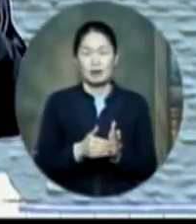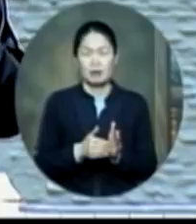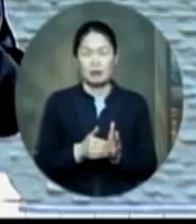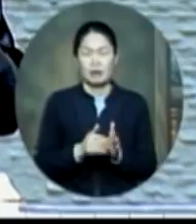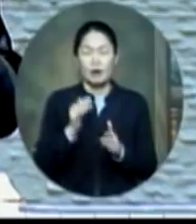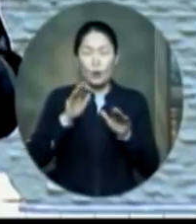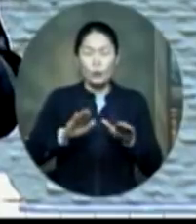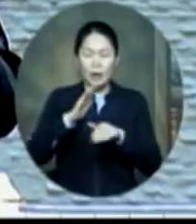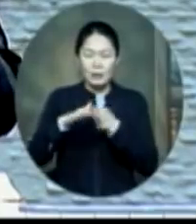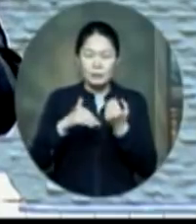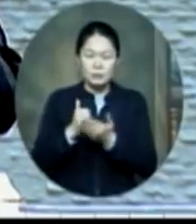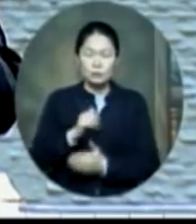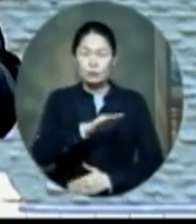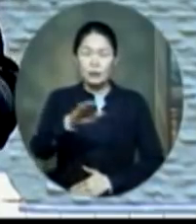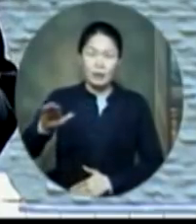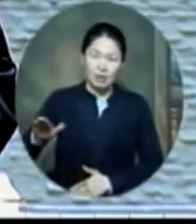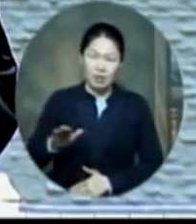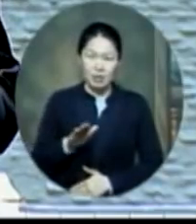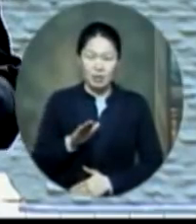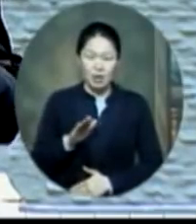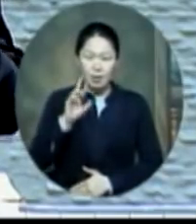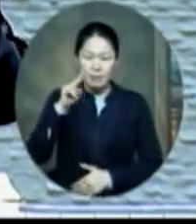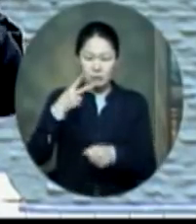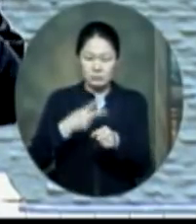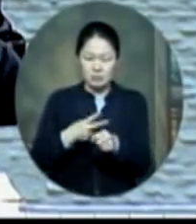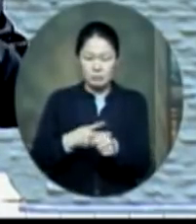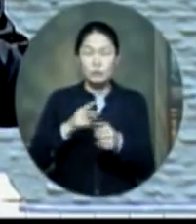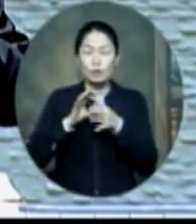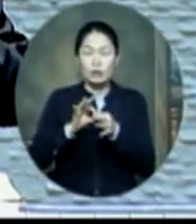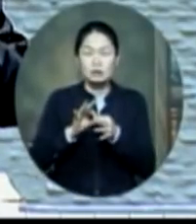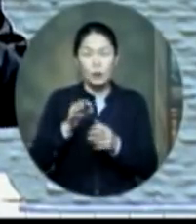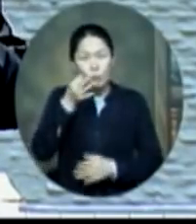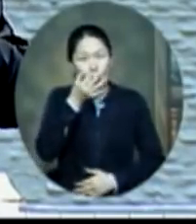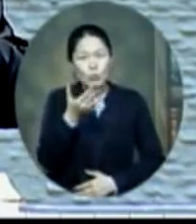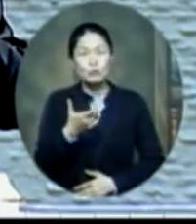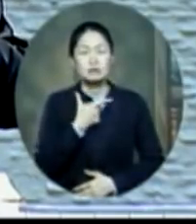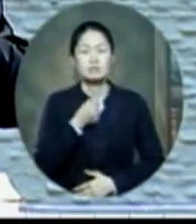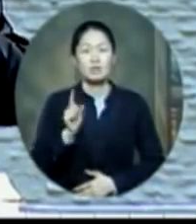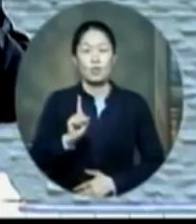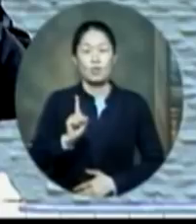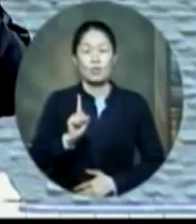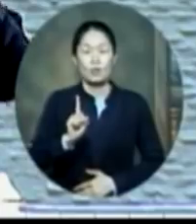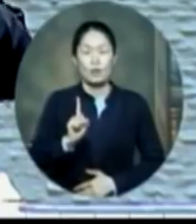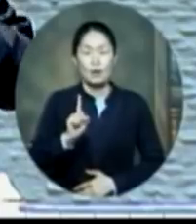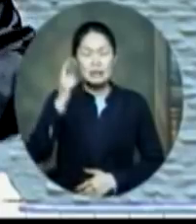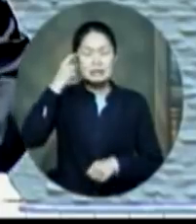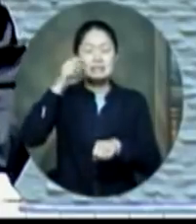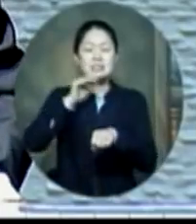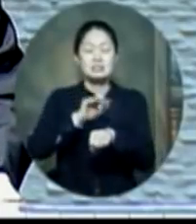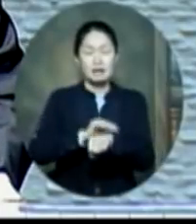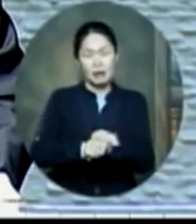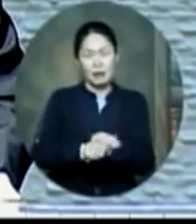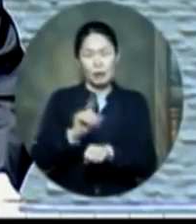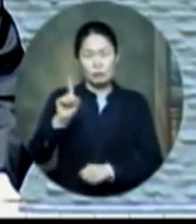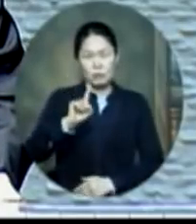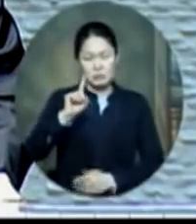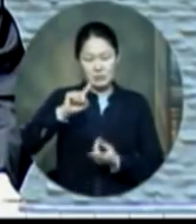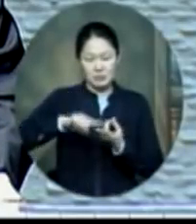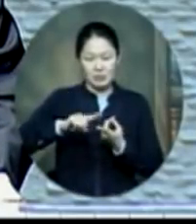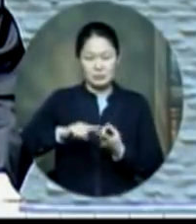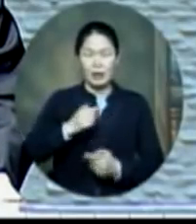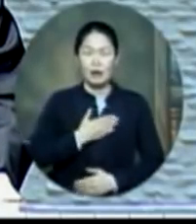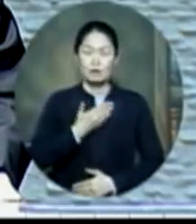오늘 하나님께서 우리에게 이 사도 바울을 통해서 보여주려고 하는 것이 뭐냐면 지혜가 무언가를 보여주려고 하는